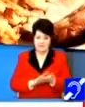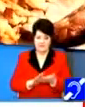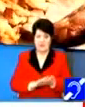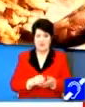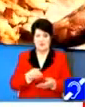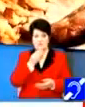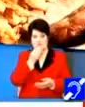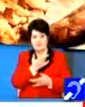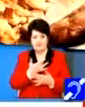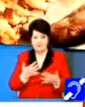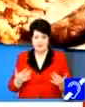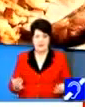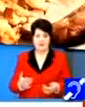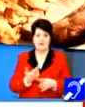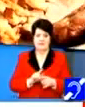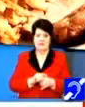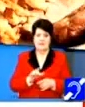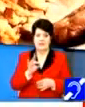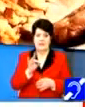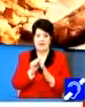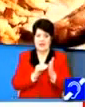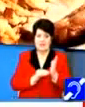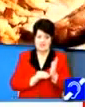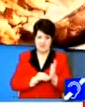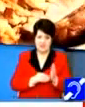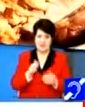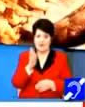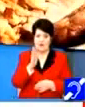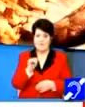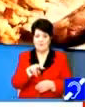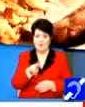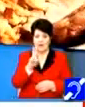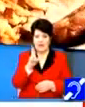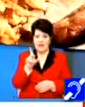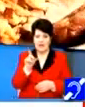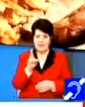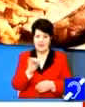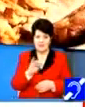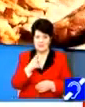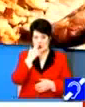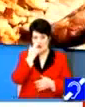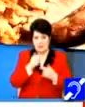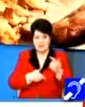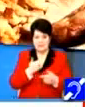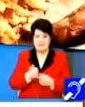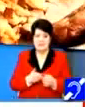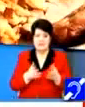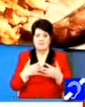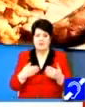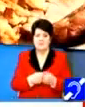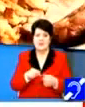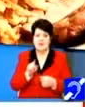și ospitalitate din plin. Este rețeta de succes a soților Cerveni din Vulcănești, care au reușit să transforme o tradiție de familie într-o